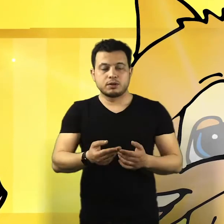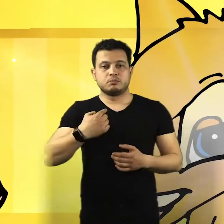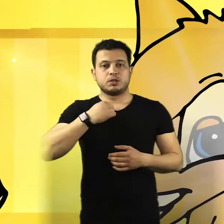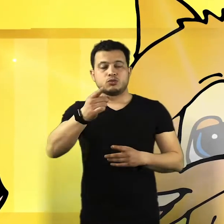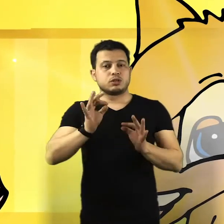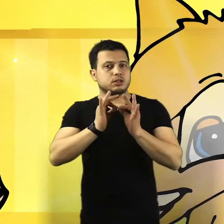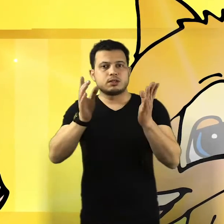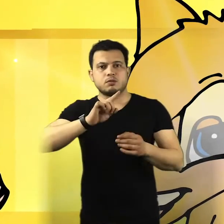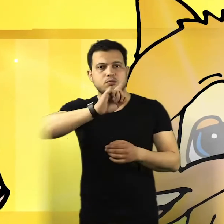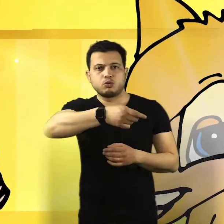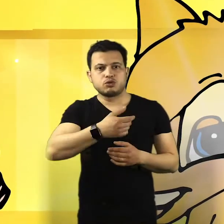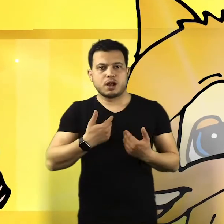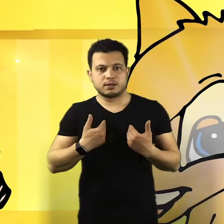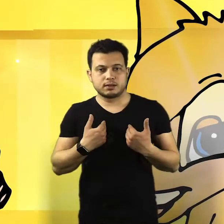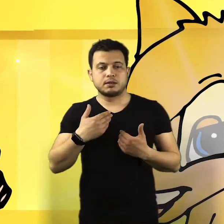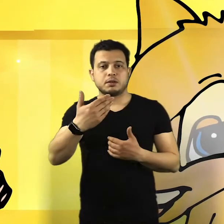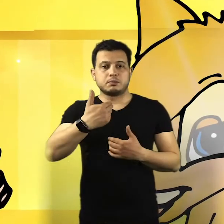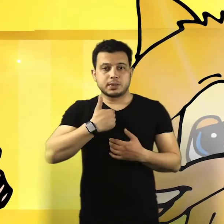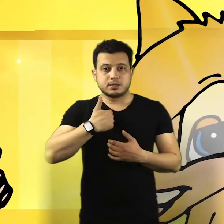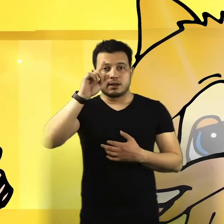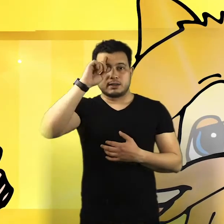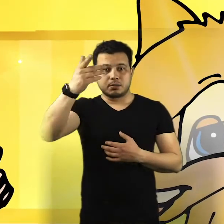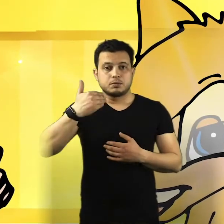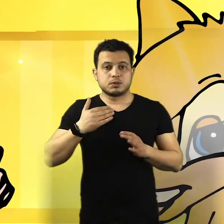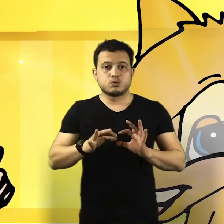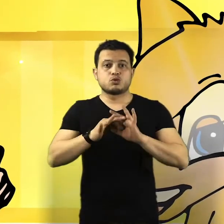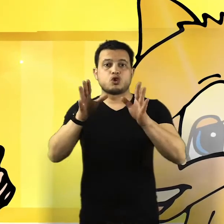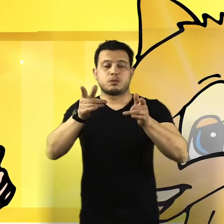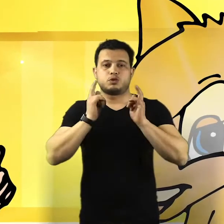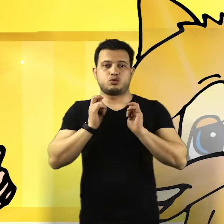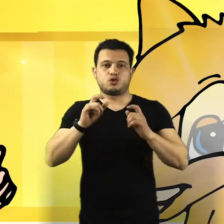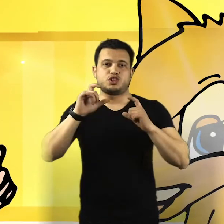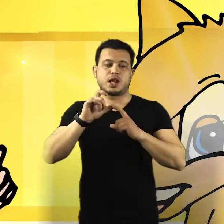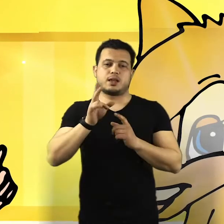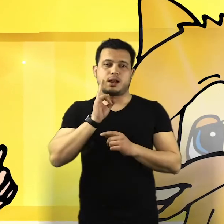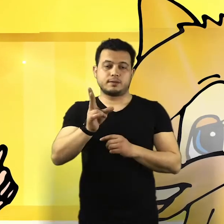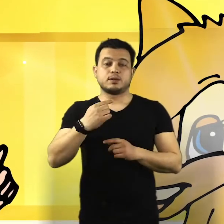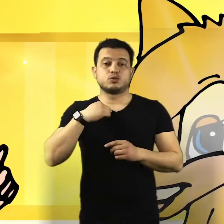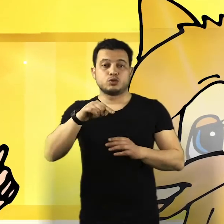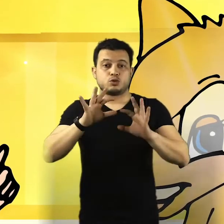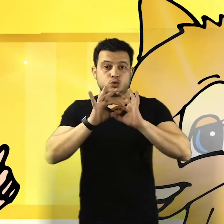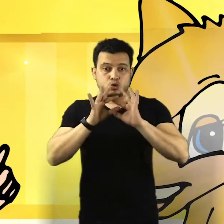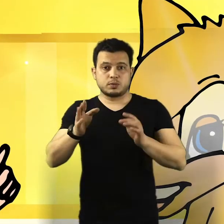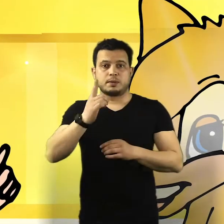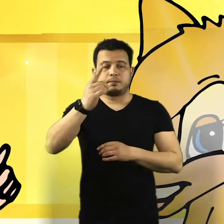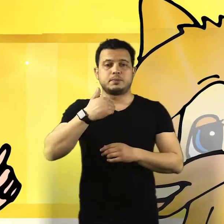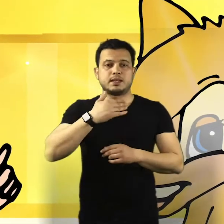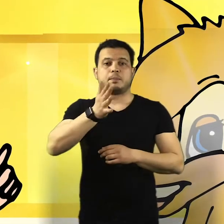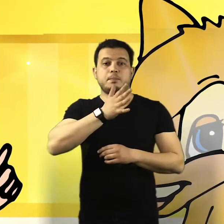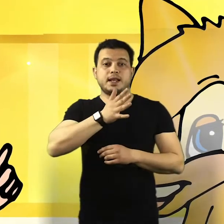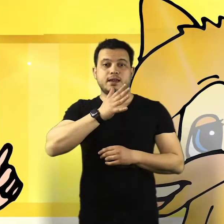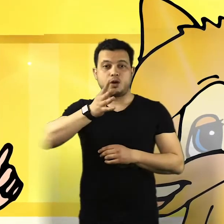sizin ailelerinizi? Bu olayı biz tek başımıza çözemeyiz Şenerem Bunu çözmemize ancak Bilgoroz yardım